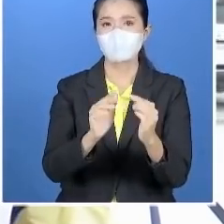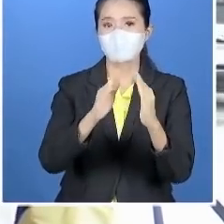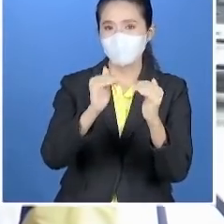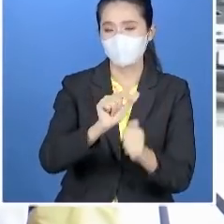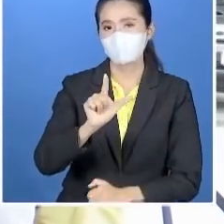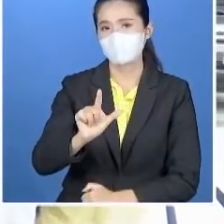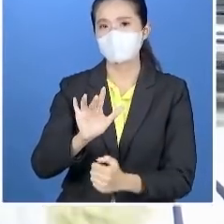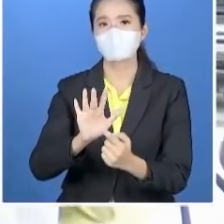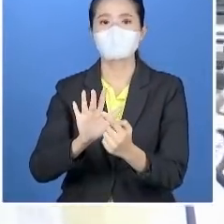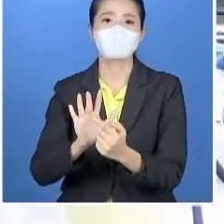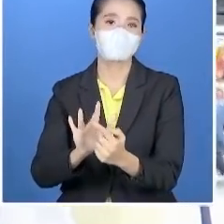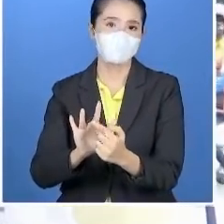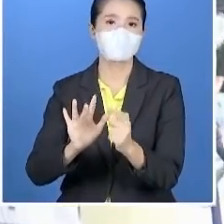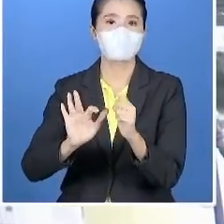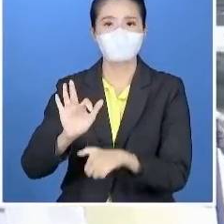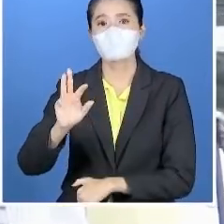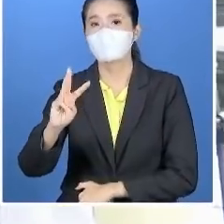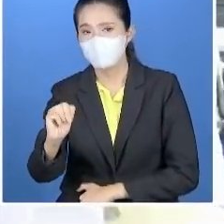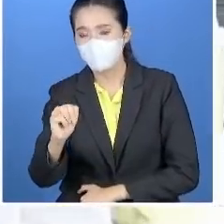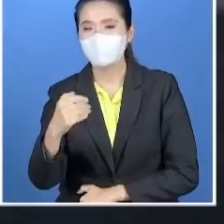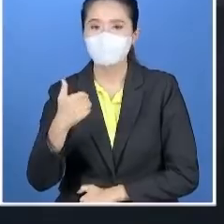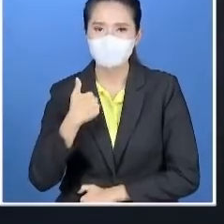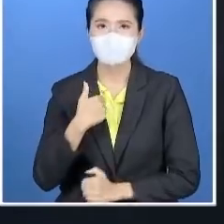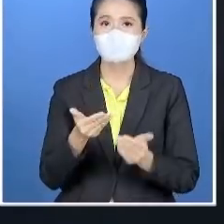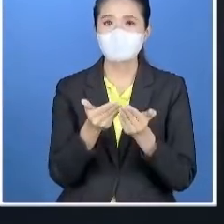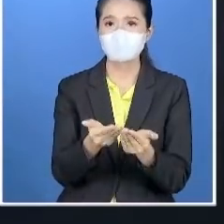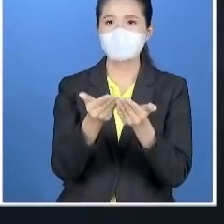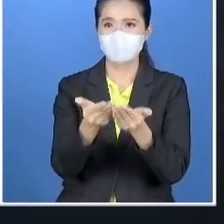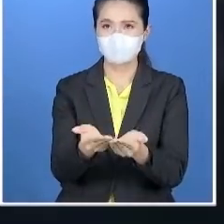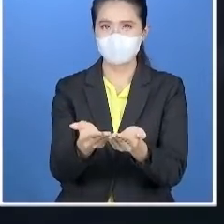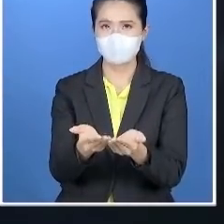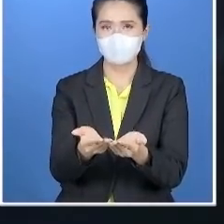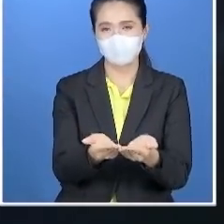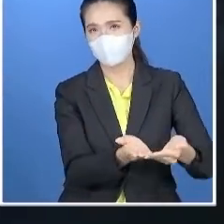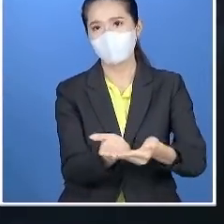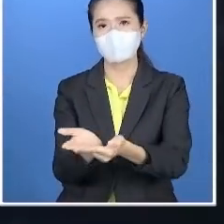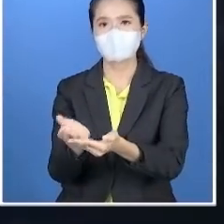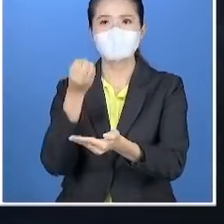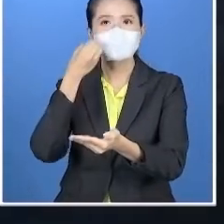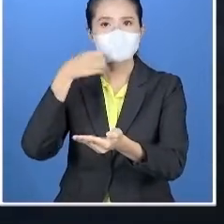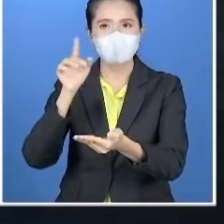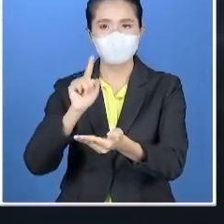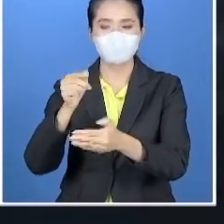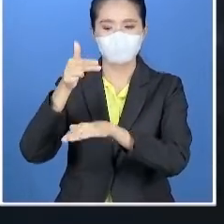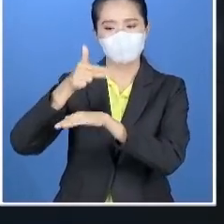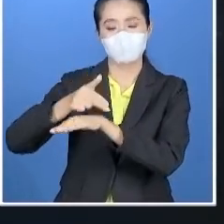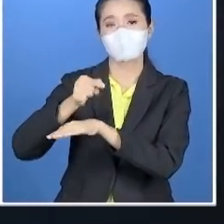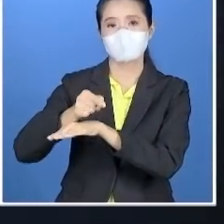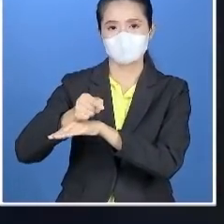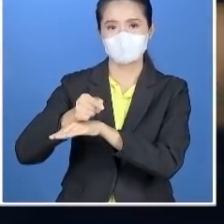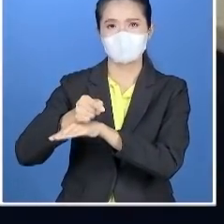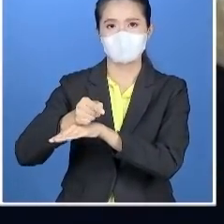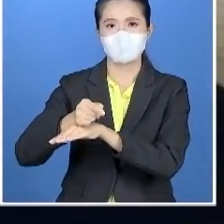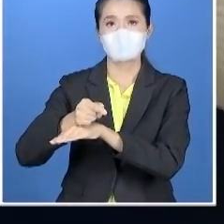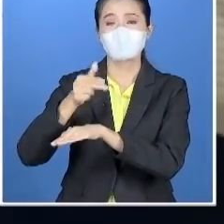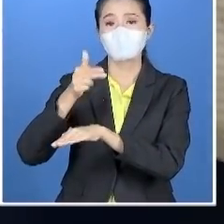งคารามตอนนั้นเนี่ยมันจับภาพเรือได้เป็นช่วงที่เหมือนเรือจอดแล้วก็วกกลับพอดีซึ่งไฟล์วงจรปิดอันนี้ถ้า